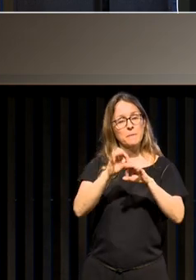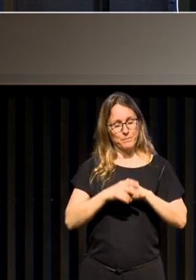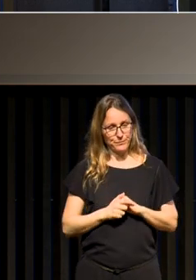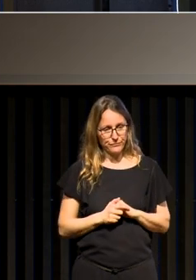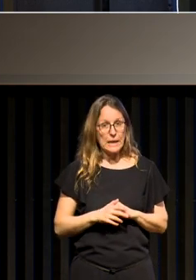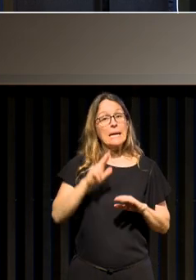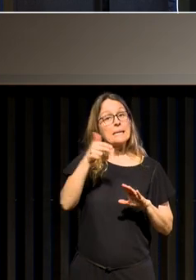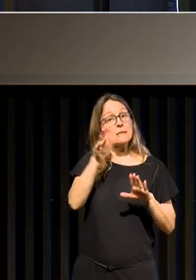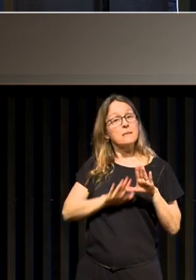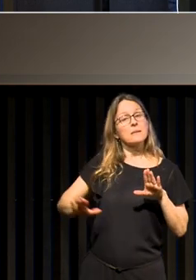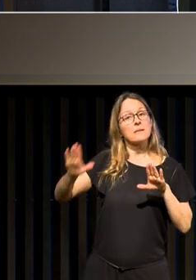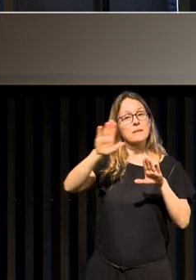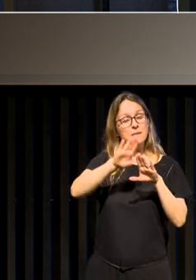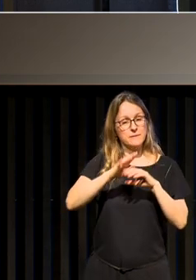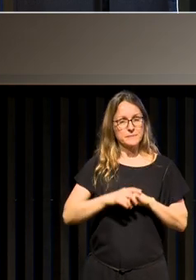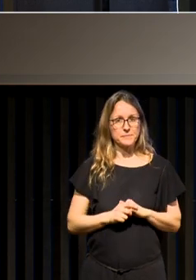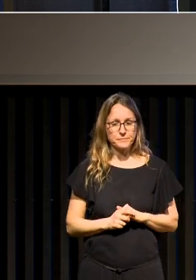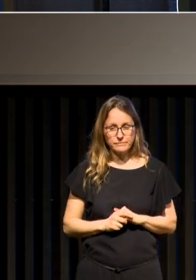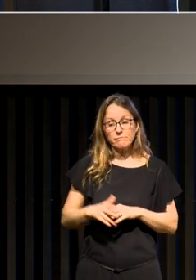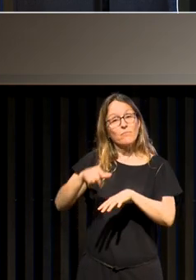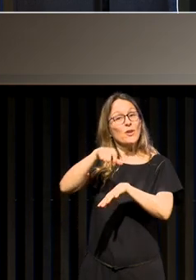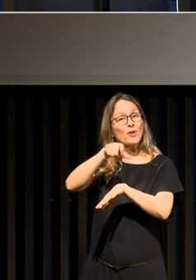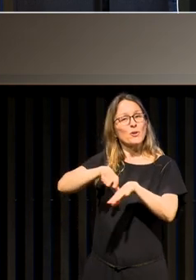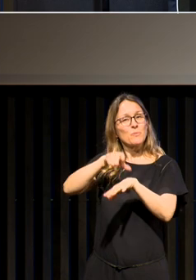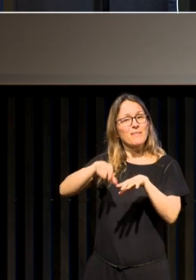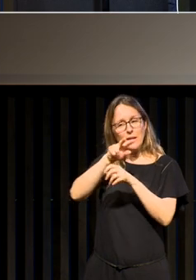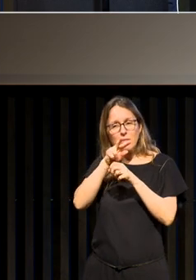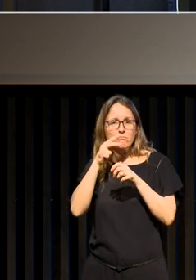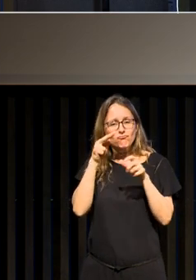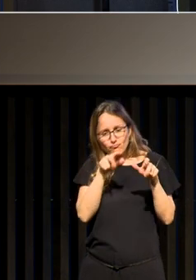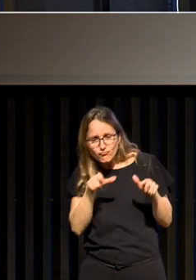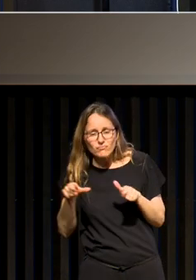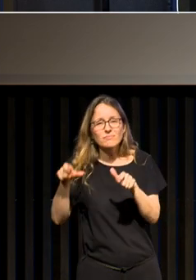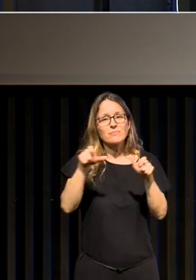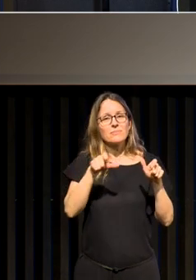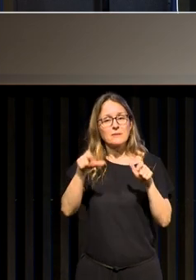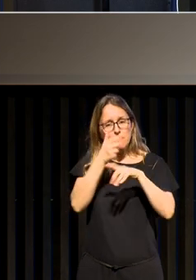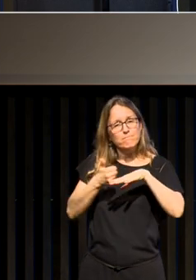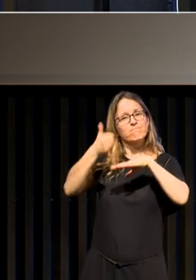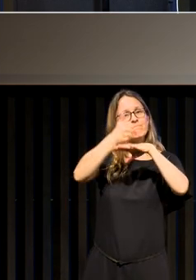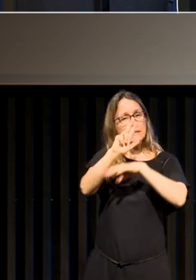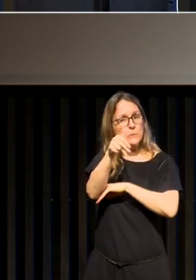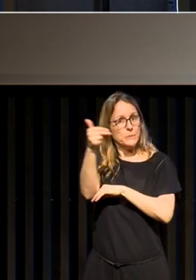national, il y a un comité de surveillance, la mise en place au niveau national